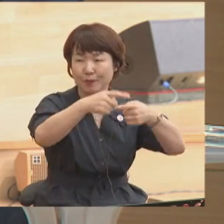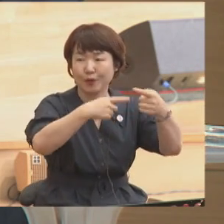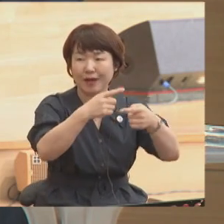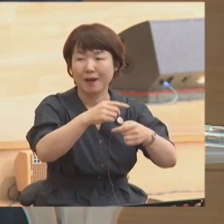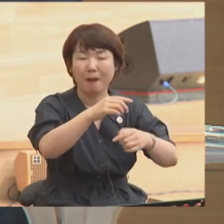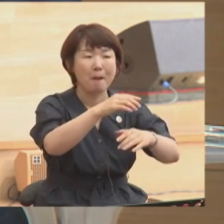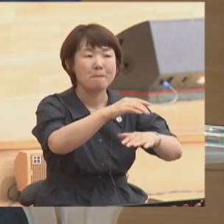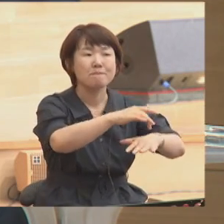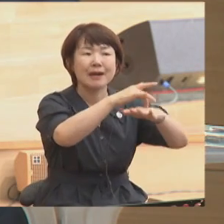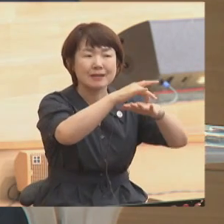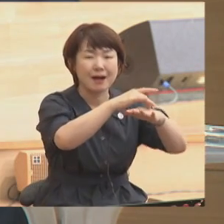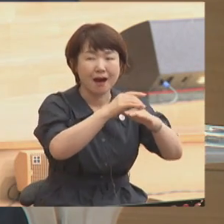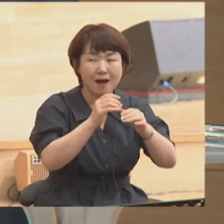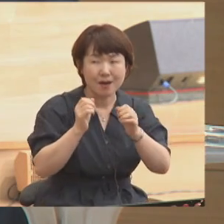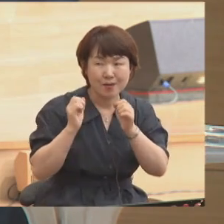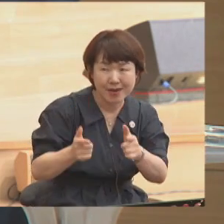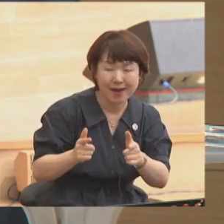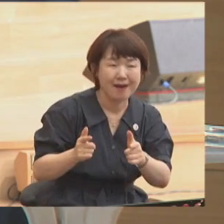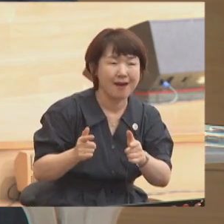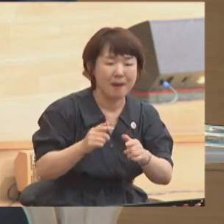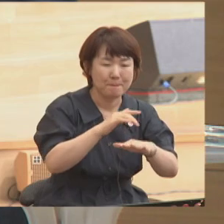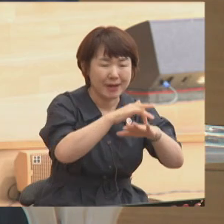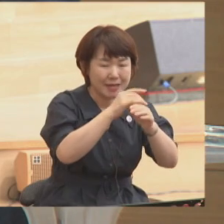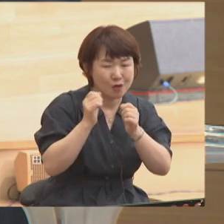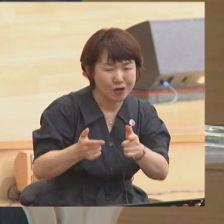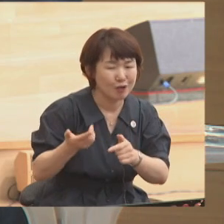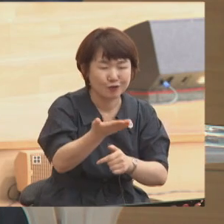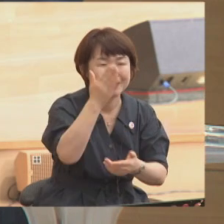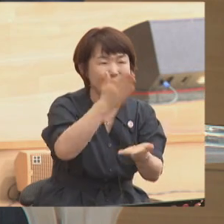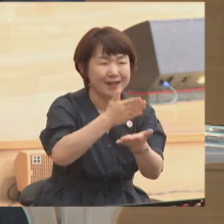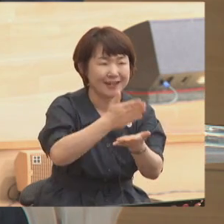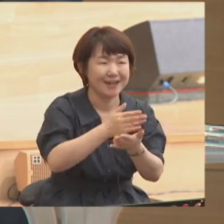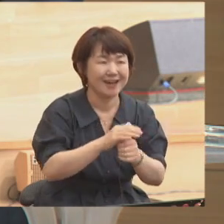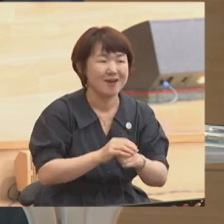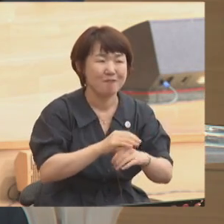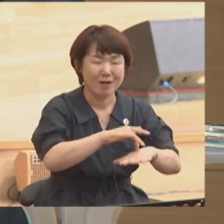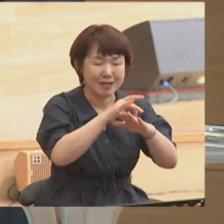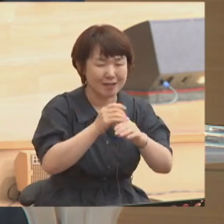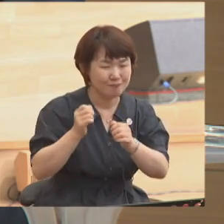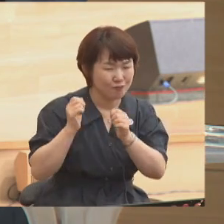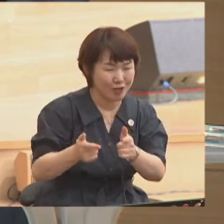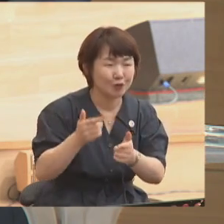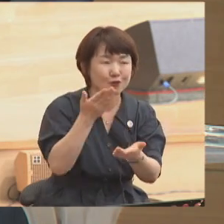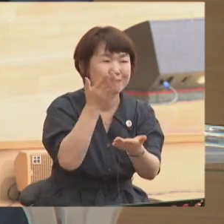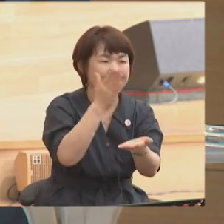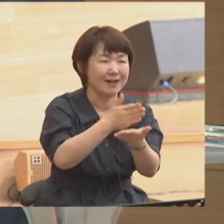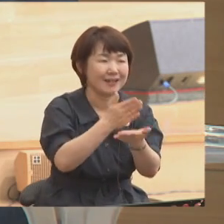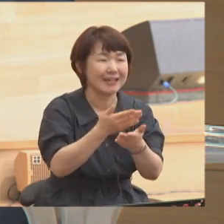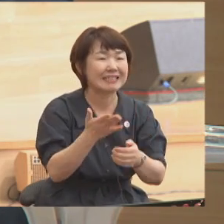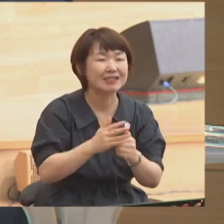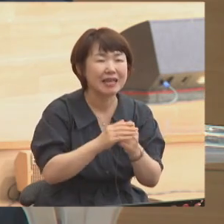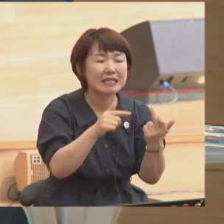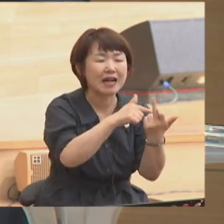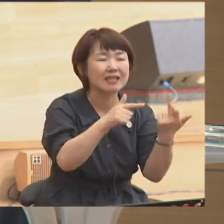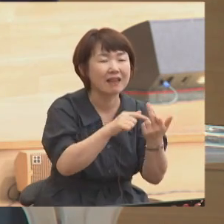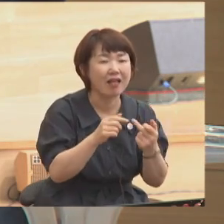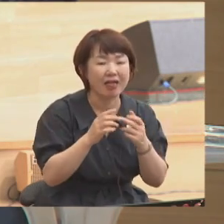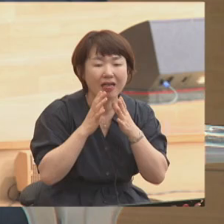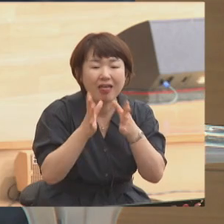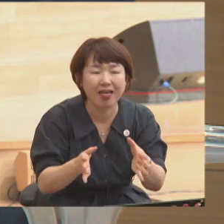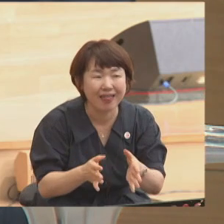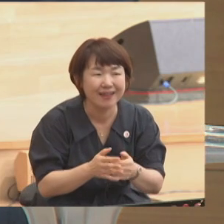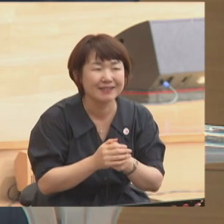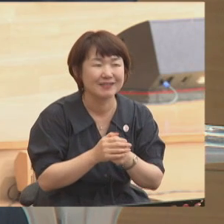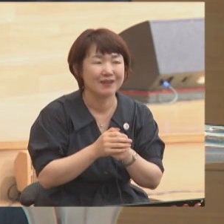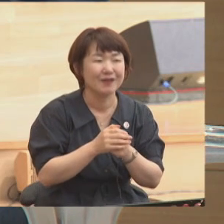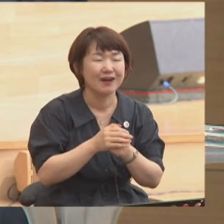시작. 마귀에게 틈을 주지 말라. 아멘. 근데 가인은 헷가닥 넘어갔어요. 안색이